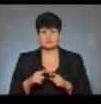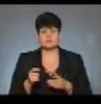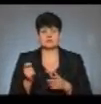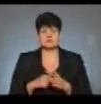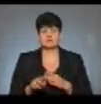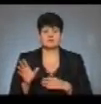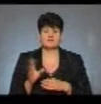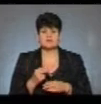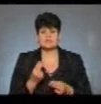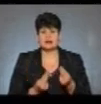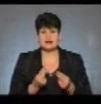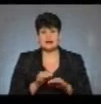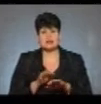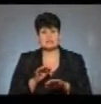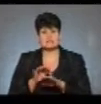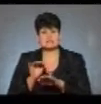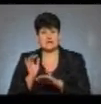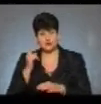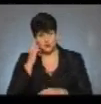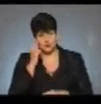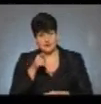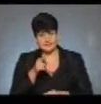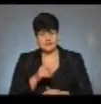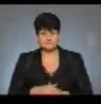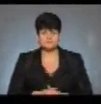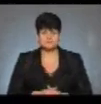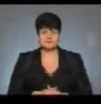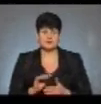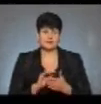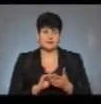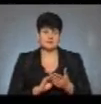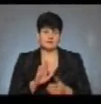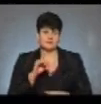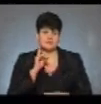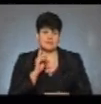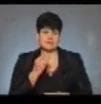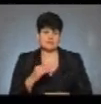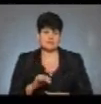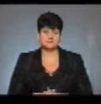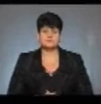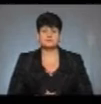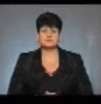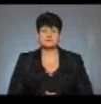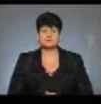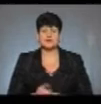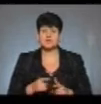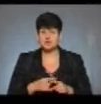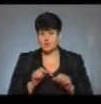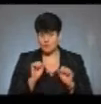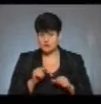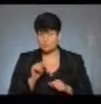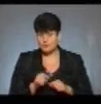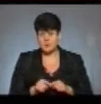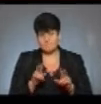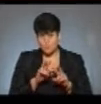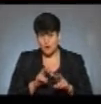гральні зали, думайте, написав Володимир Зеленський. Хмельницький. Чи можемо ми проаналізувати так таким